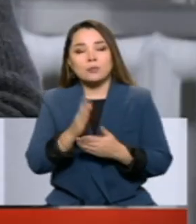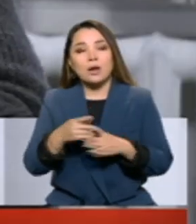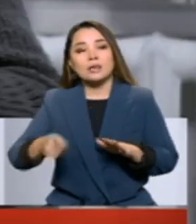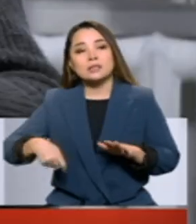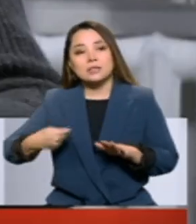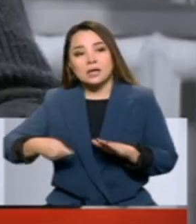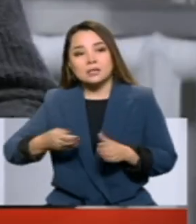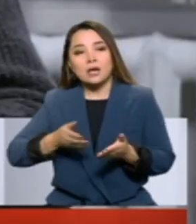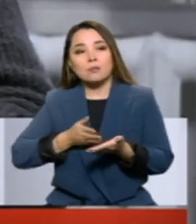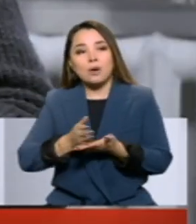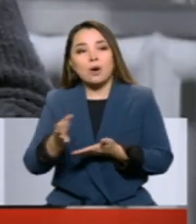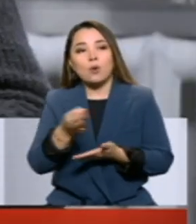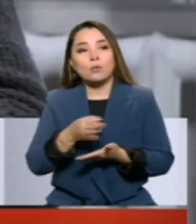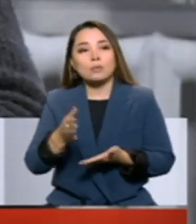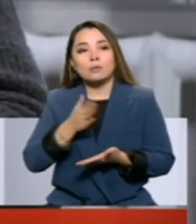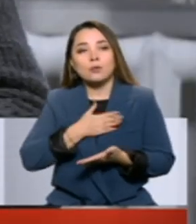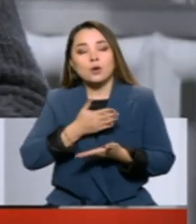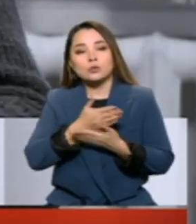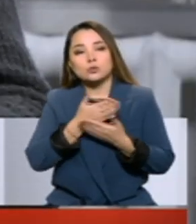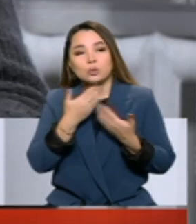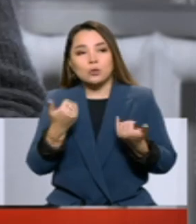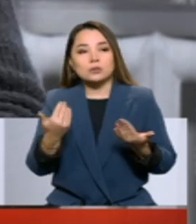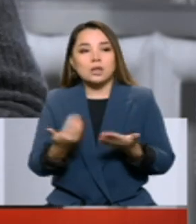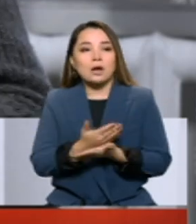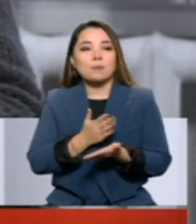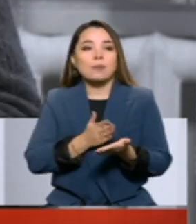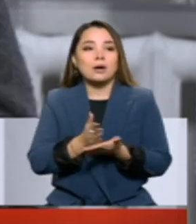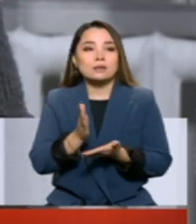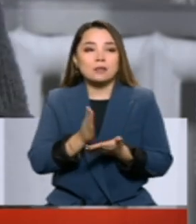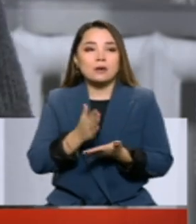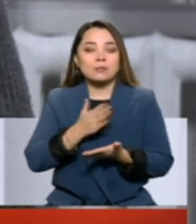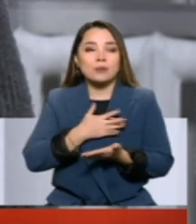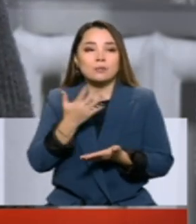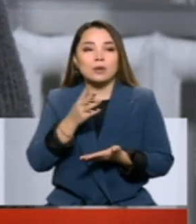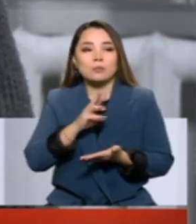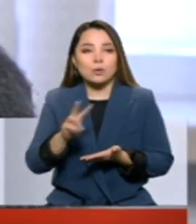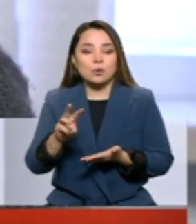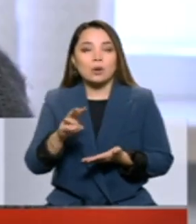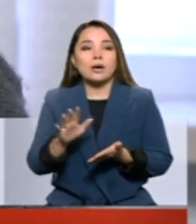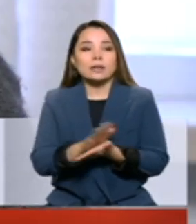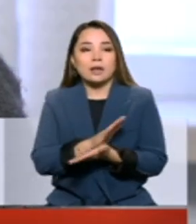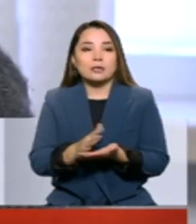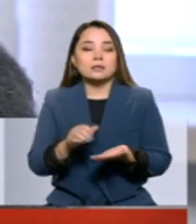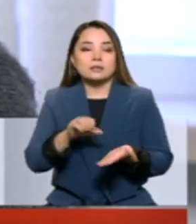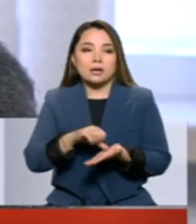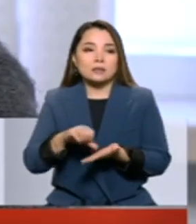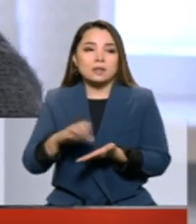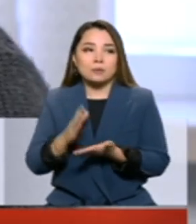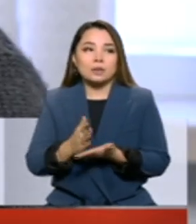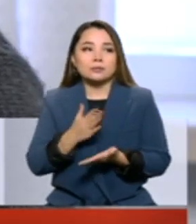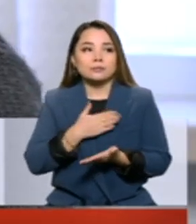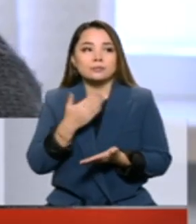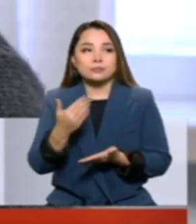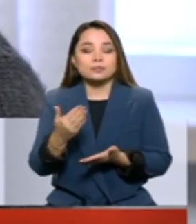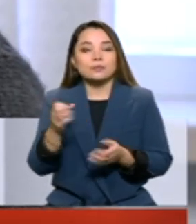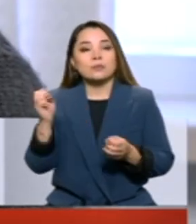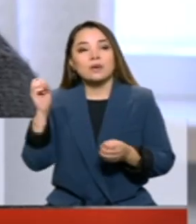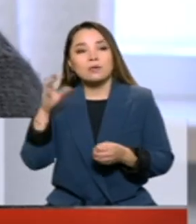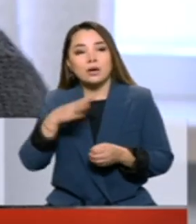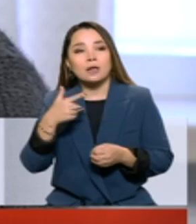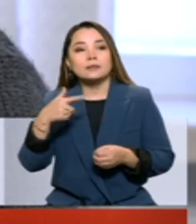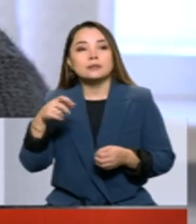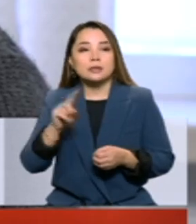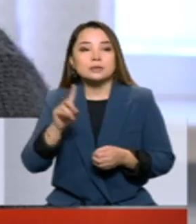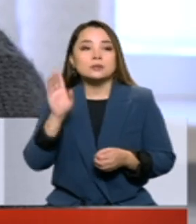бағытынан осы облысымызда жоқ жаңа бір бағыт ойлап тапса, біздің 5 миллион грантқа қатыса алады. Бір не соқам десе, ол жерге свет,